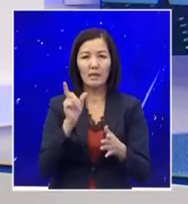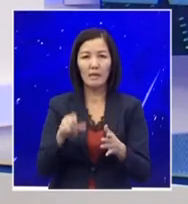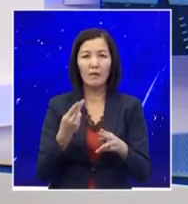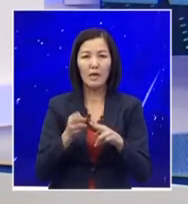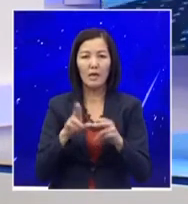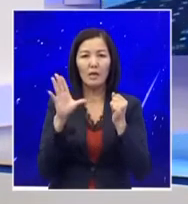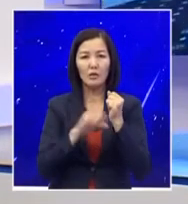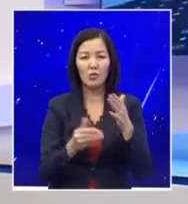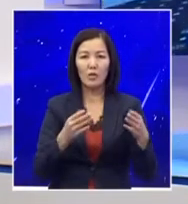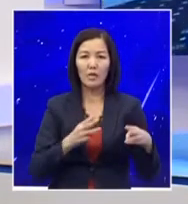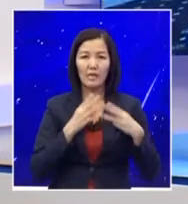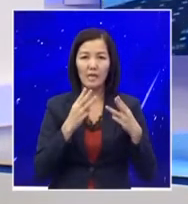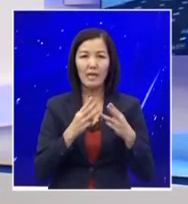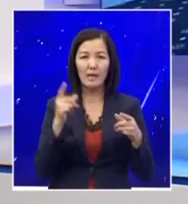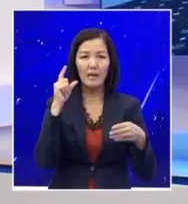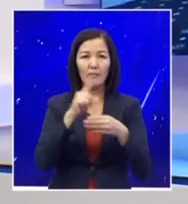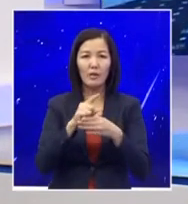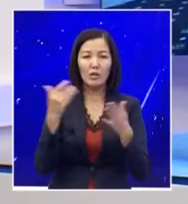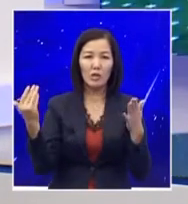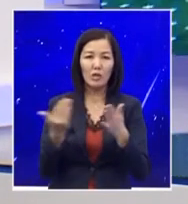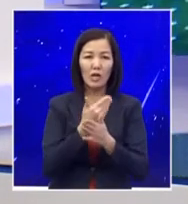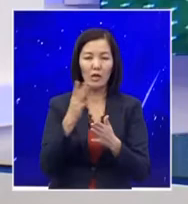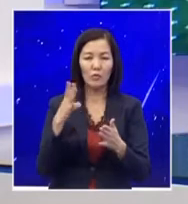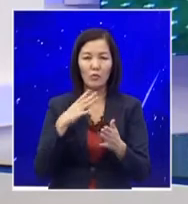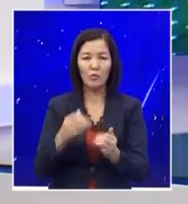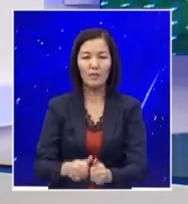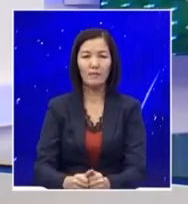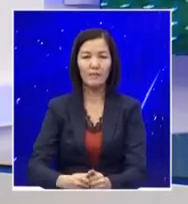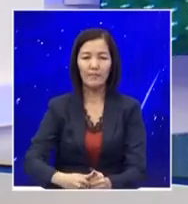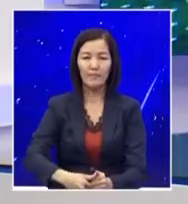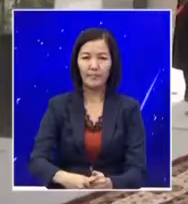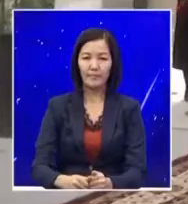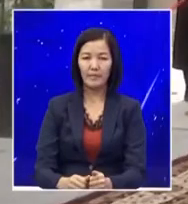азаматтың ең соңғы тілегі осы мешітті жаңарту болыпты.